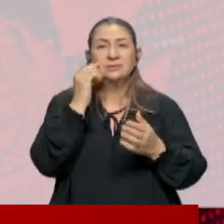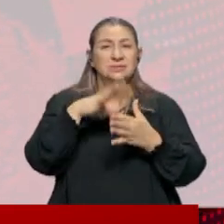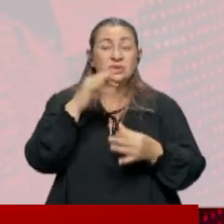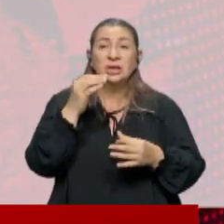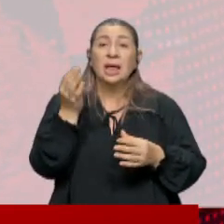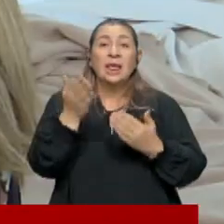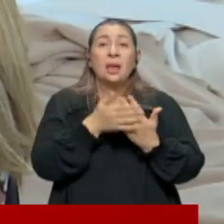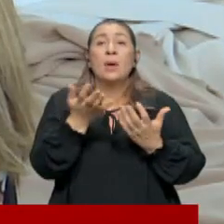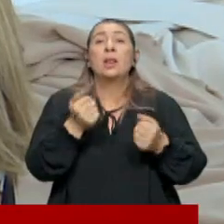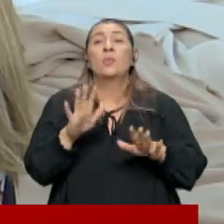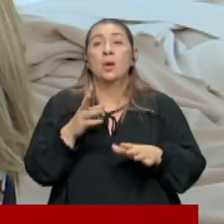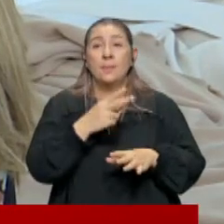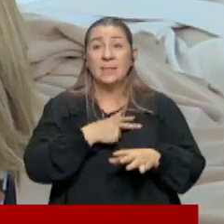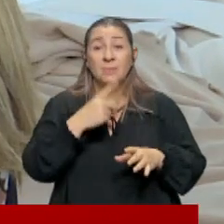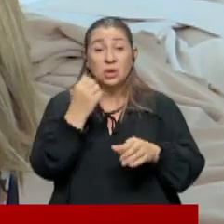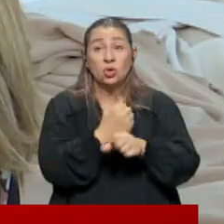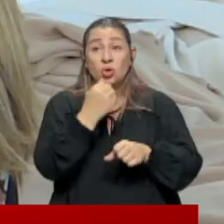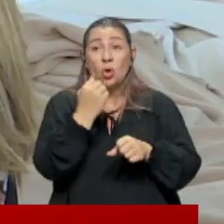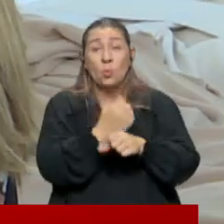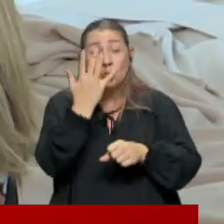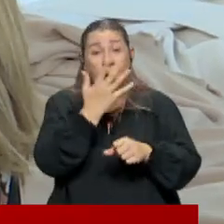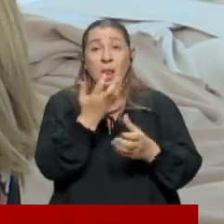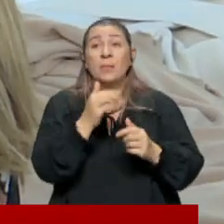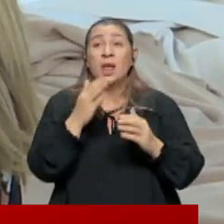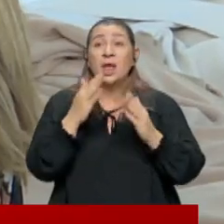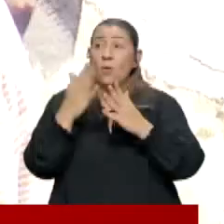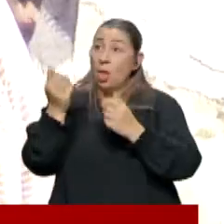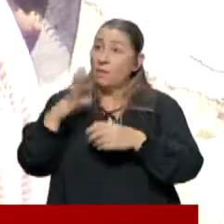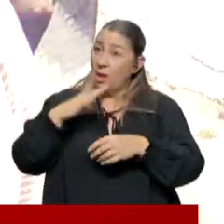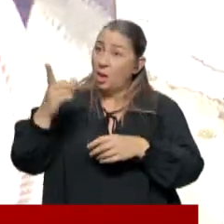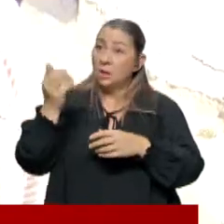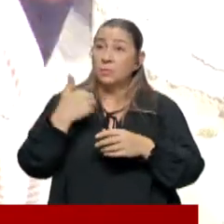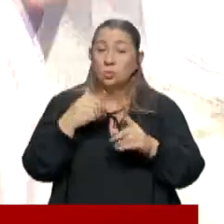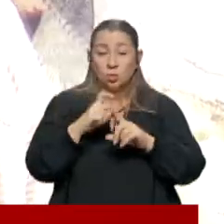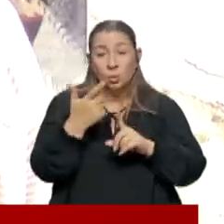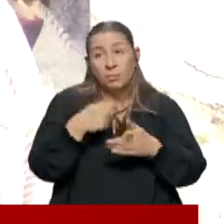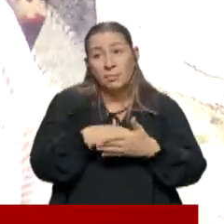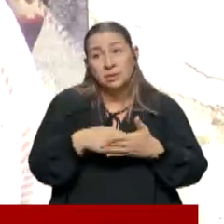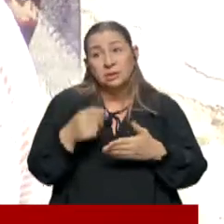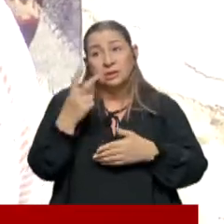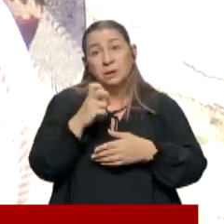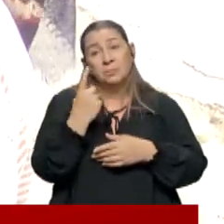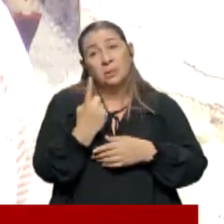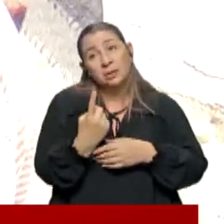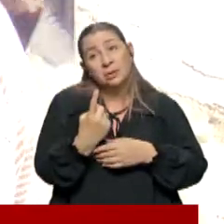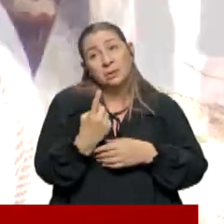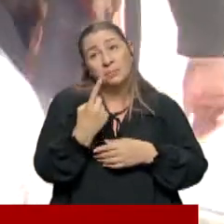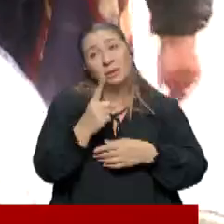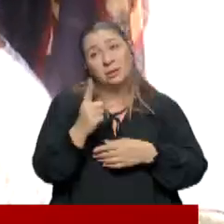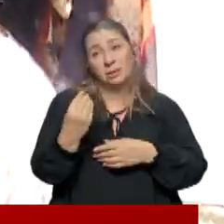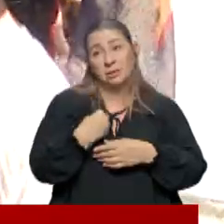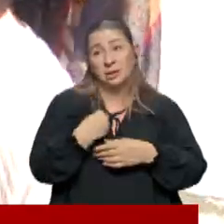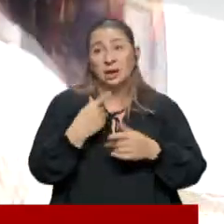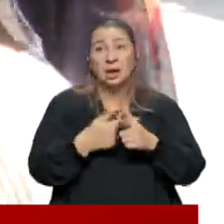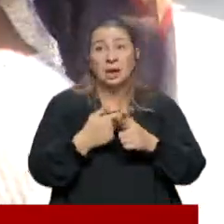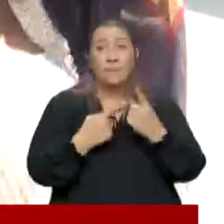yardımlardan faydalanamıyor. Belediyeden bir kömür dahi alamadım. Evi olanlar aldı, ben alamadım. Bir dul maaşı alıyorum. 2 ayda bir 1000 lira.